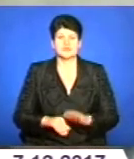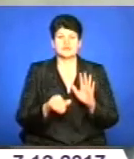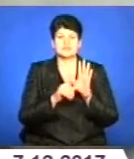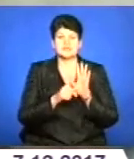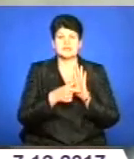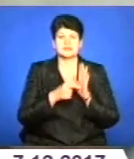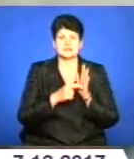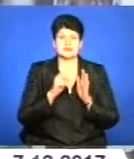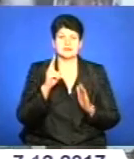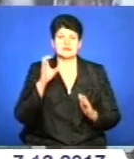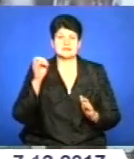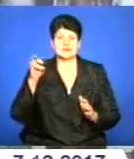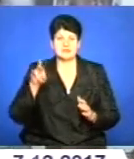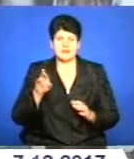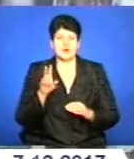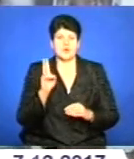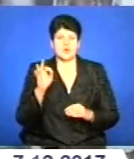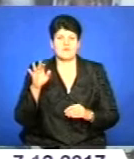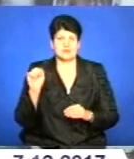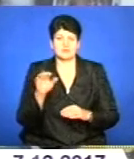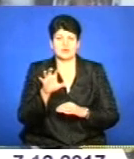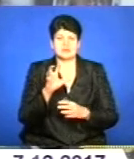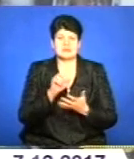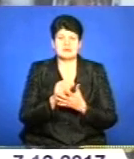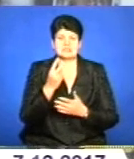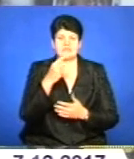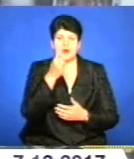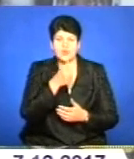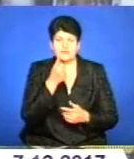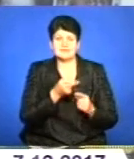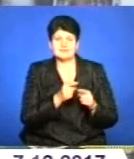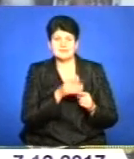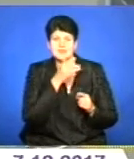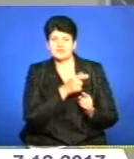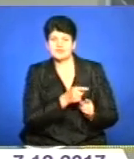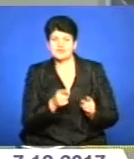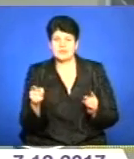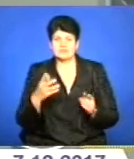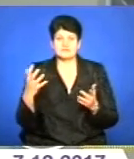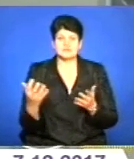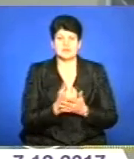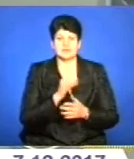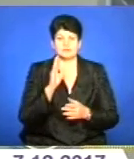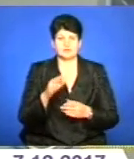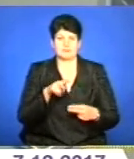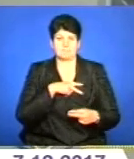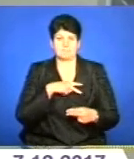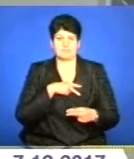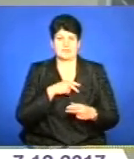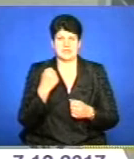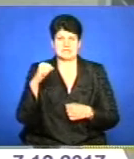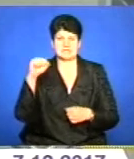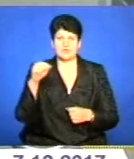Шестикласниця Ксенія Коваленко фотографією займається уже 2 роки і за цей час встигла стати призером багатьох фотоконкурсів.